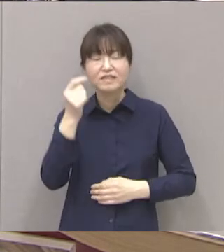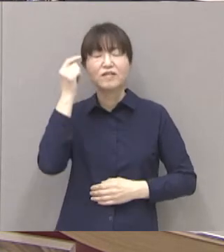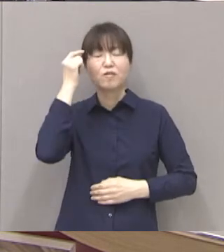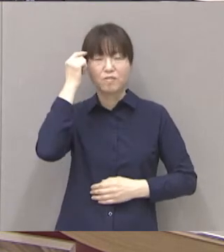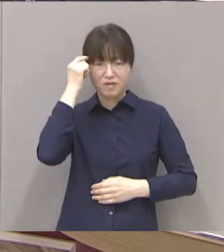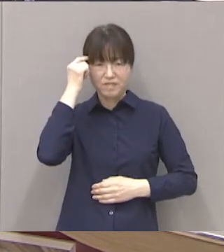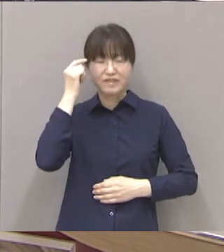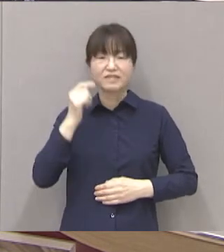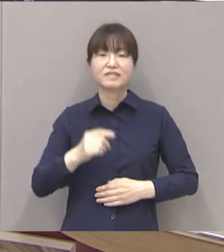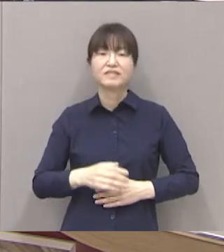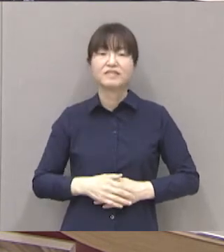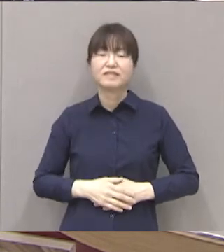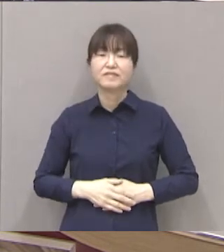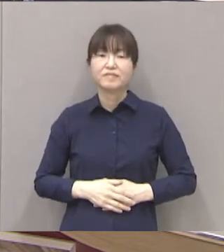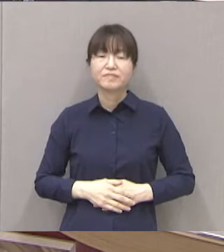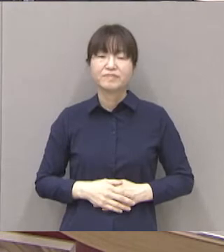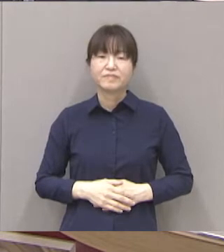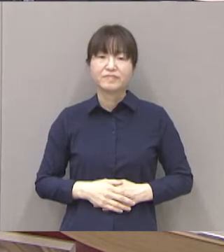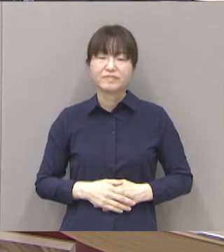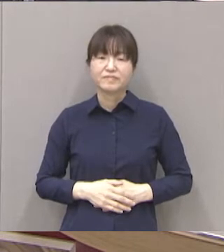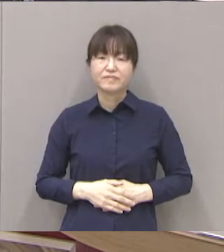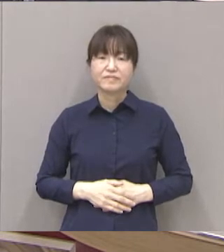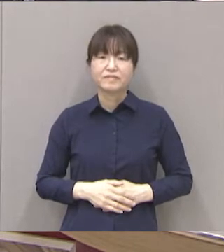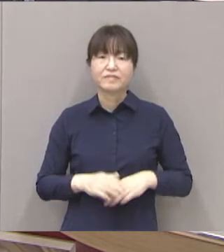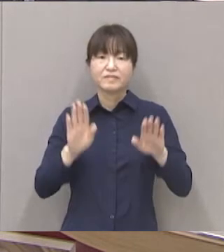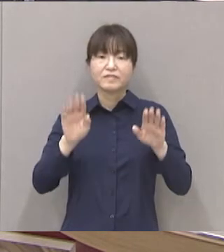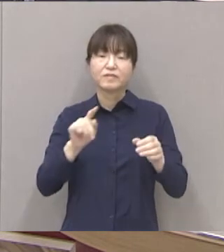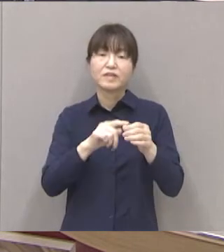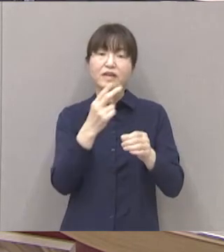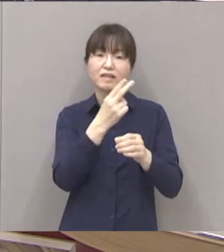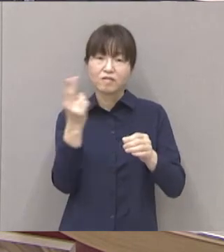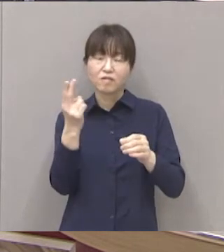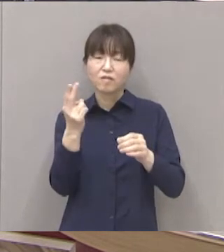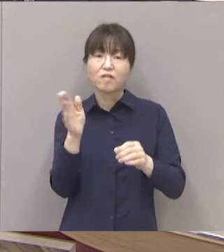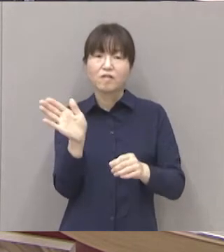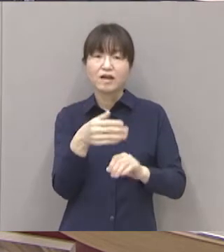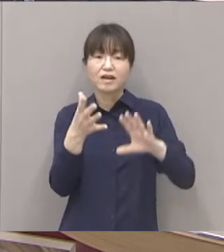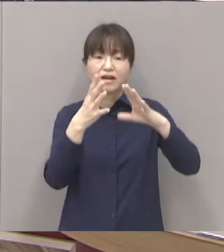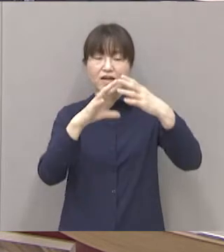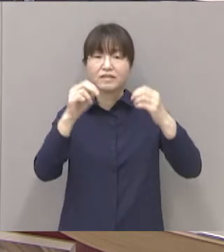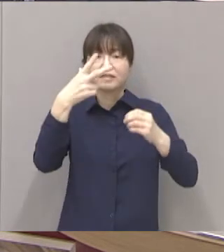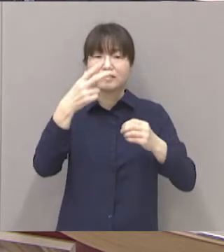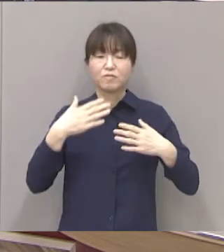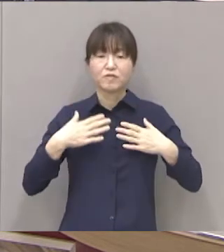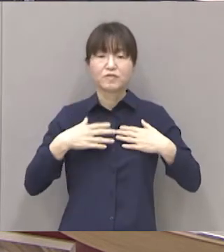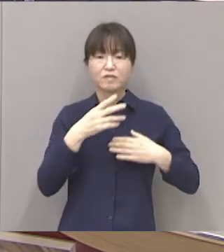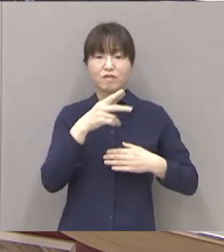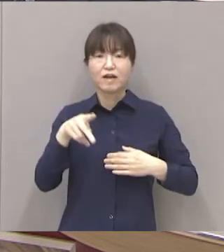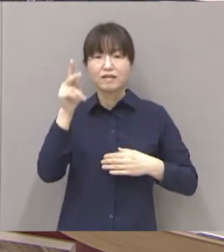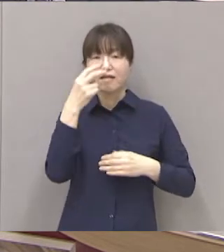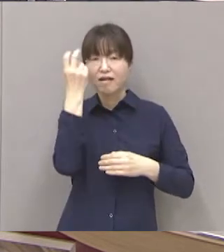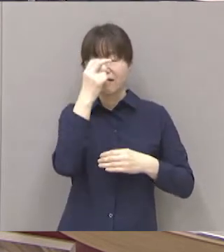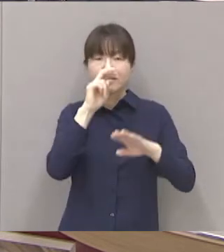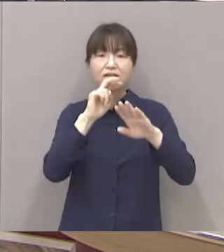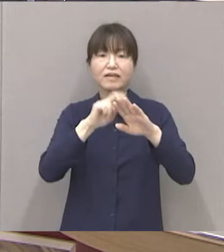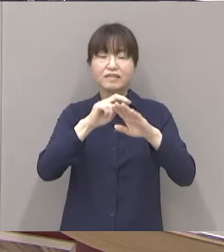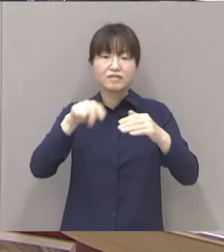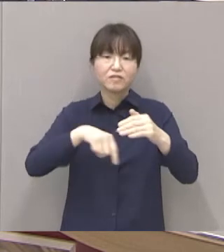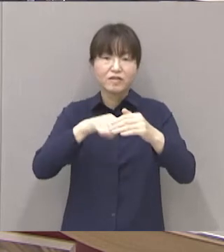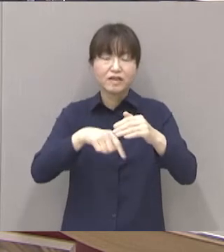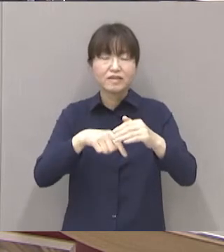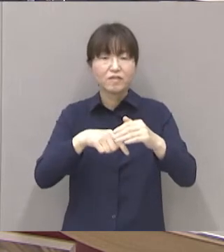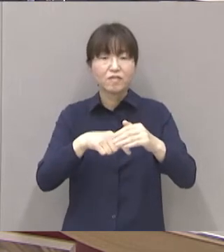思いましたではその今年度から出雲市の肺がん敬氏どのように実施されるんです